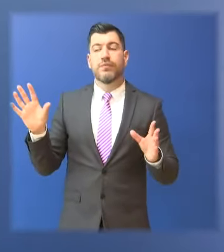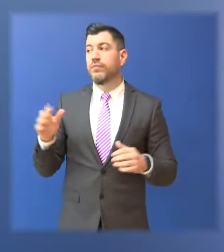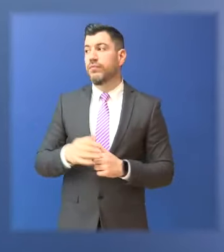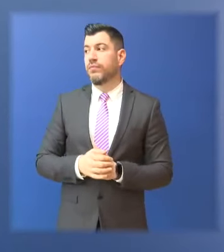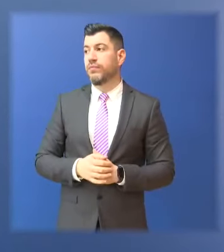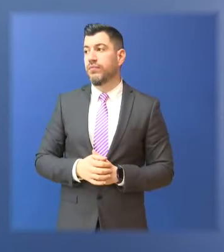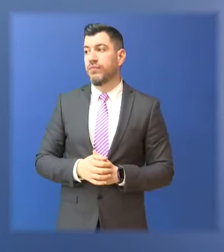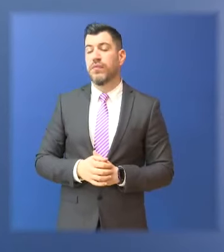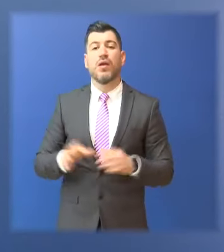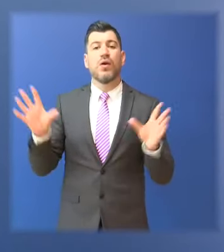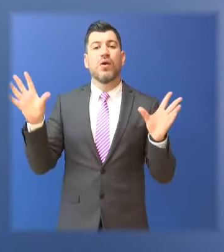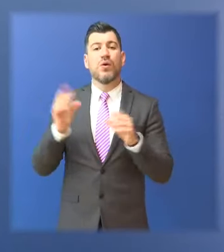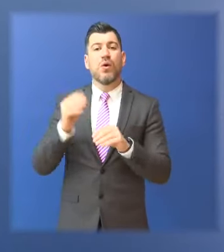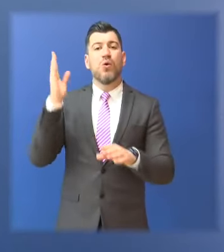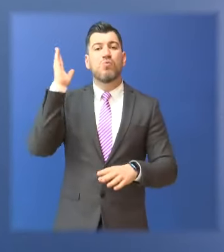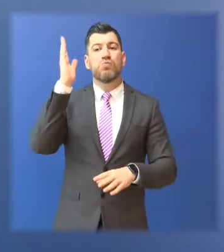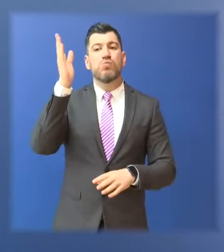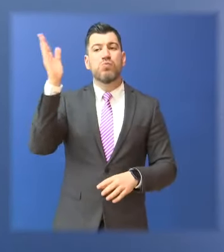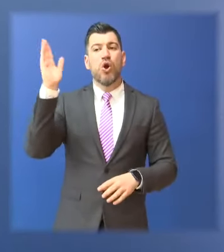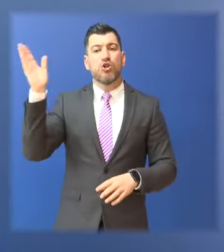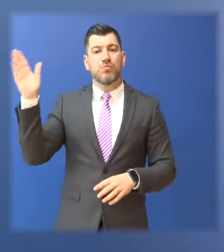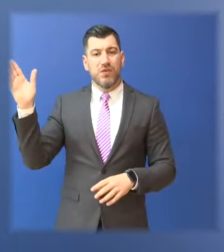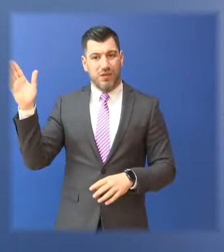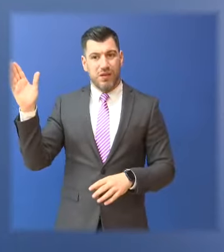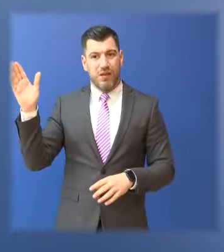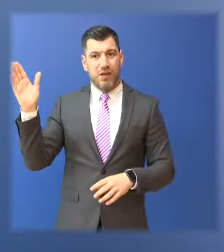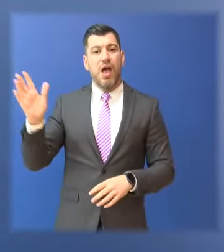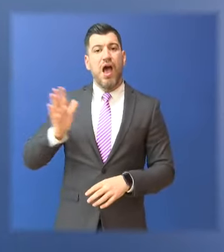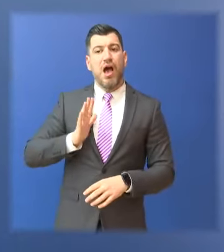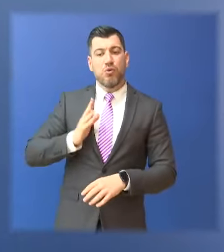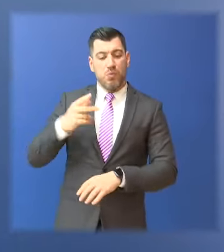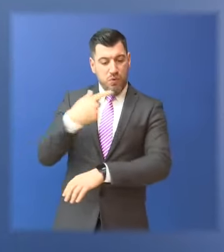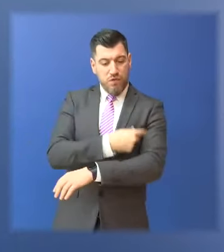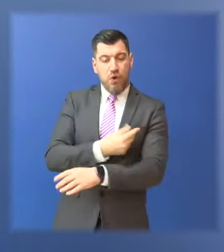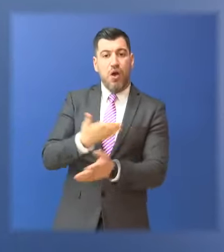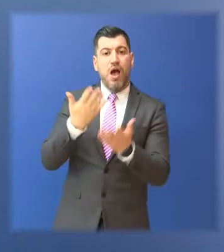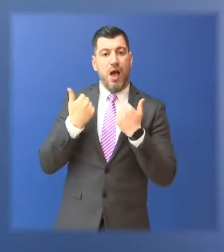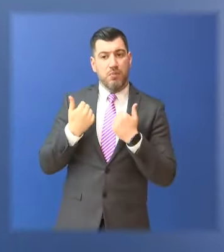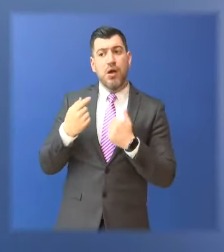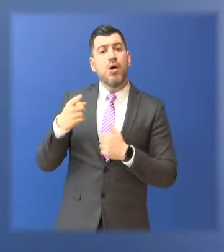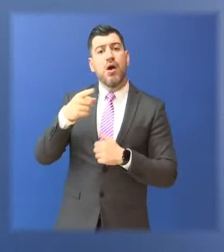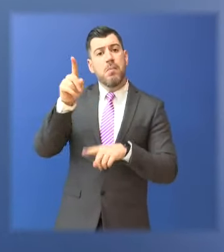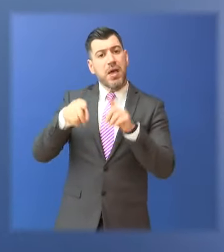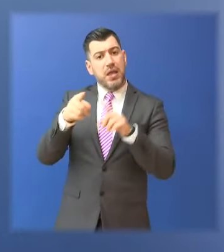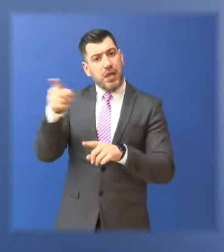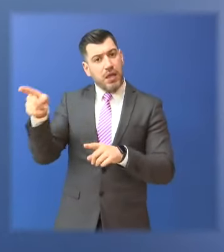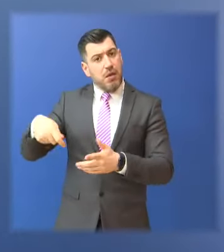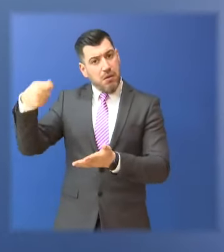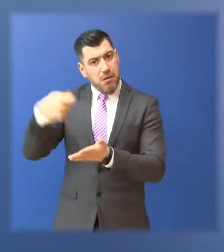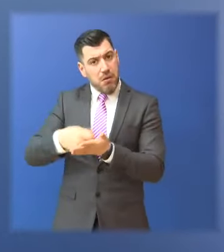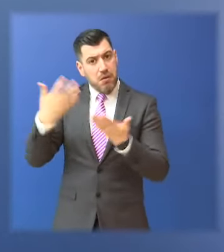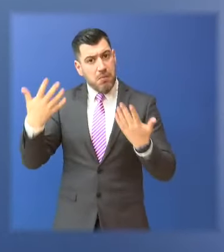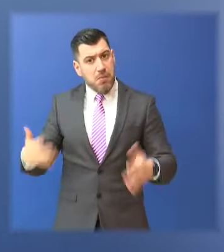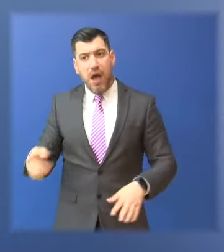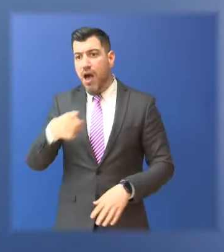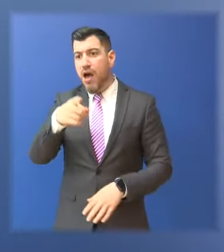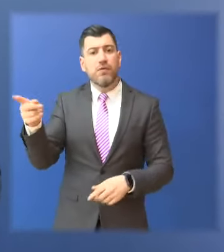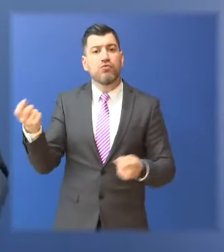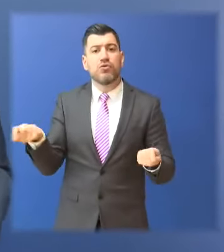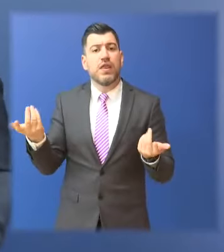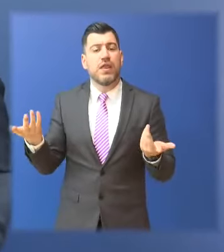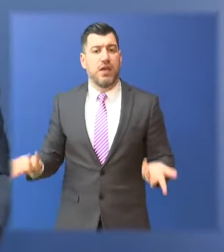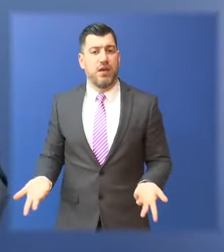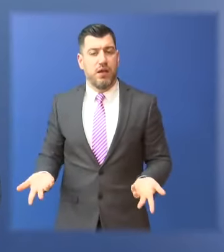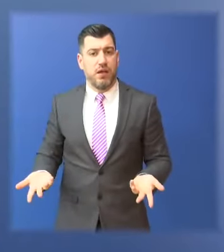τα πρόστιμα των ανεμβολίαστων, οι οποίοι τα τακτοποίησαν, τα πλήρωσαν, τι θα γίνει? Ένα. Δύο, ένα άλλο διαφορετικό θέμα. Φαίνεται